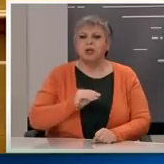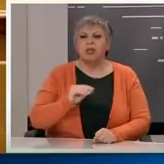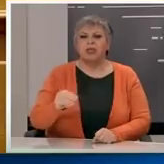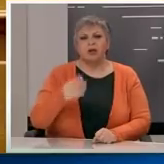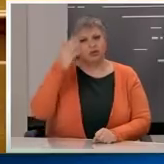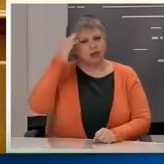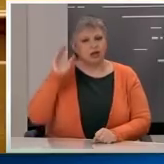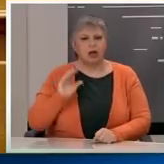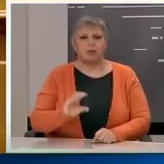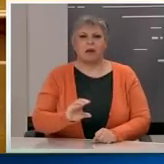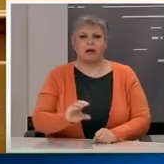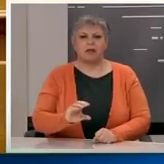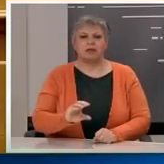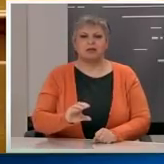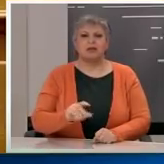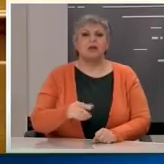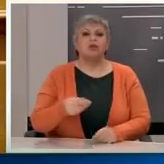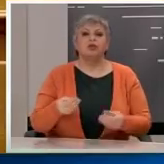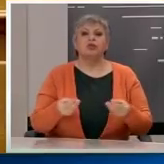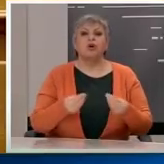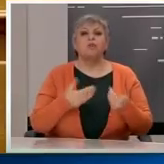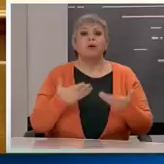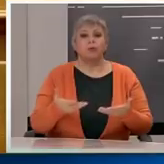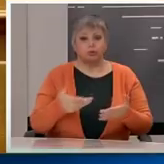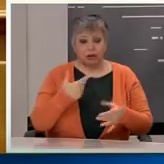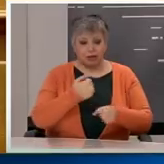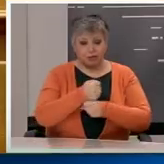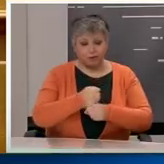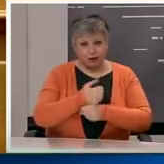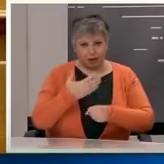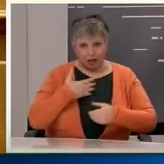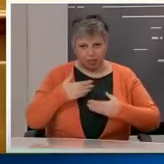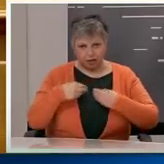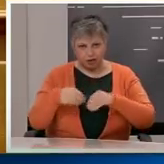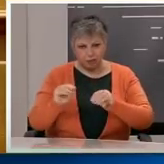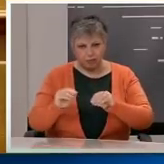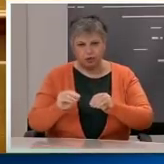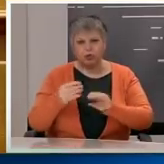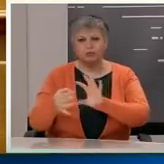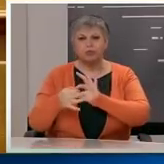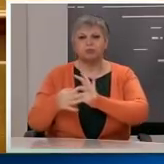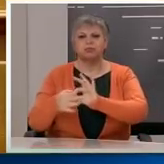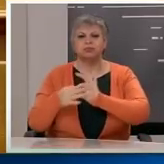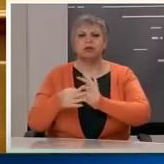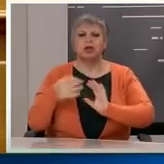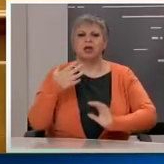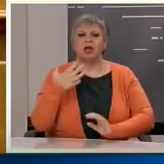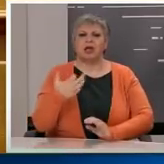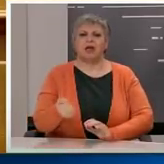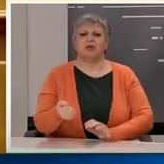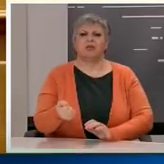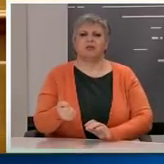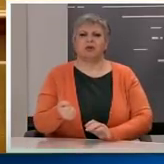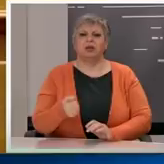στην διαμεσολάβηση και στην προώθηση των προϊόντων τους, είναι σαφές ότι